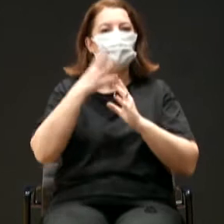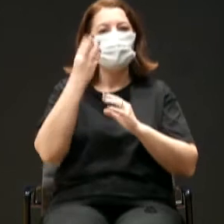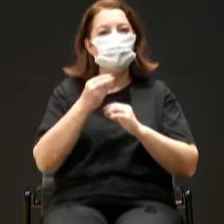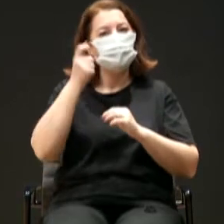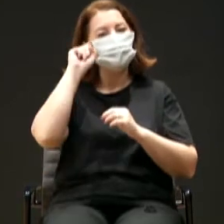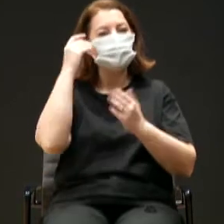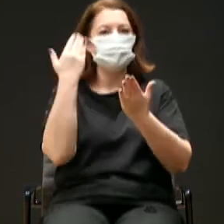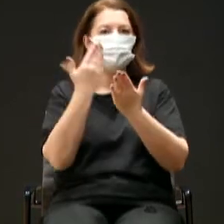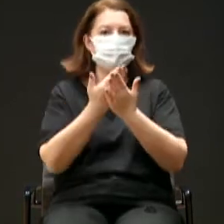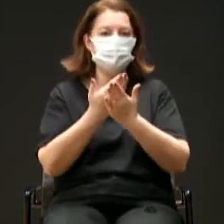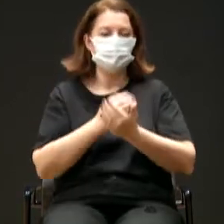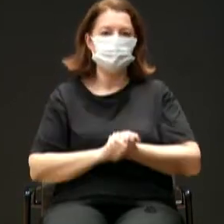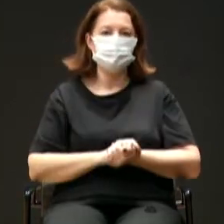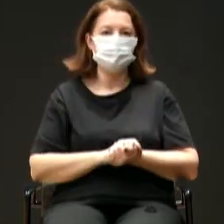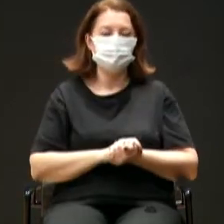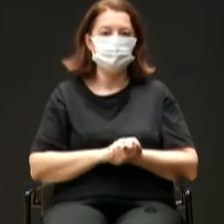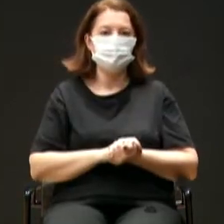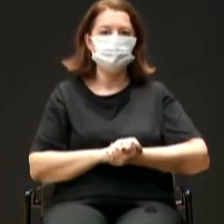öneriyoruz.